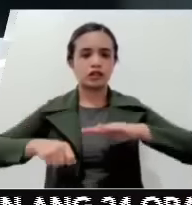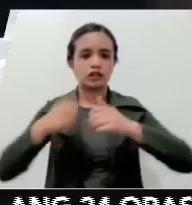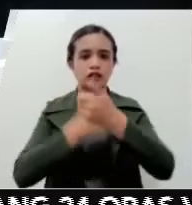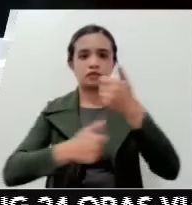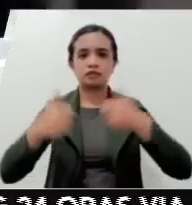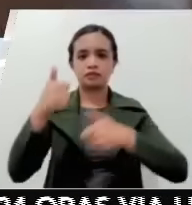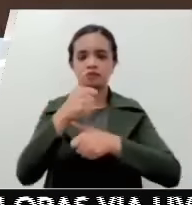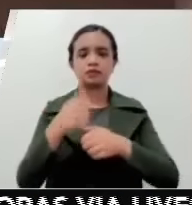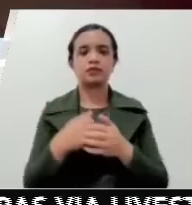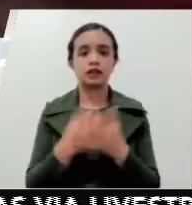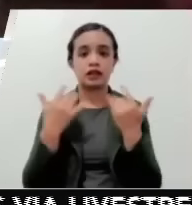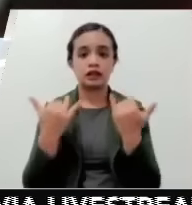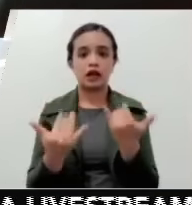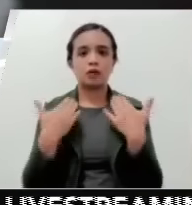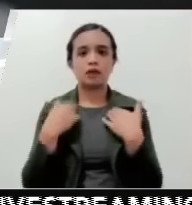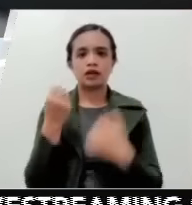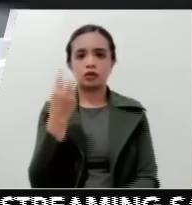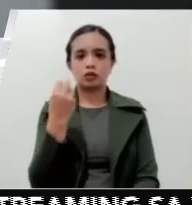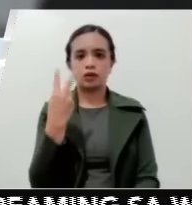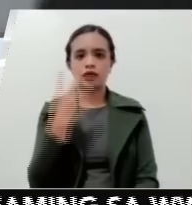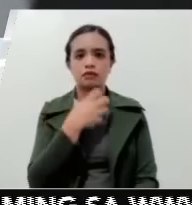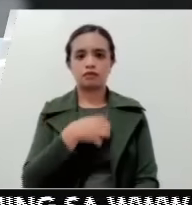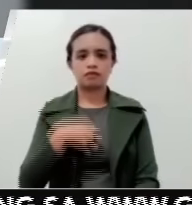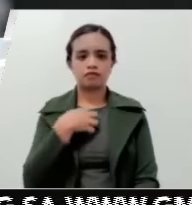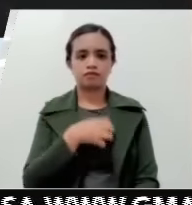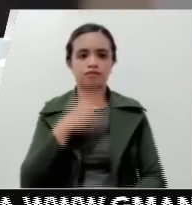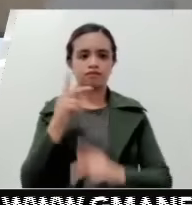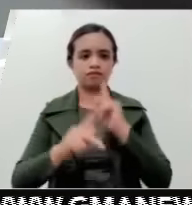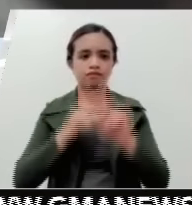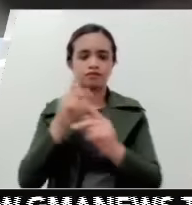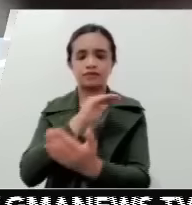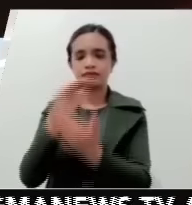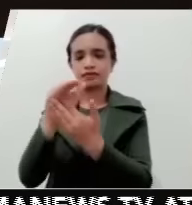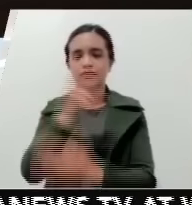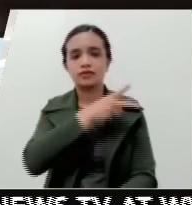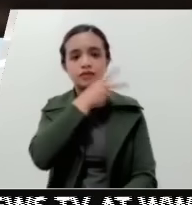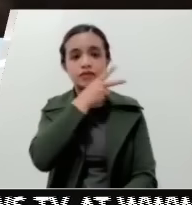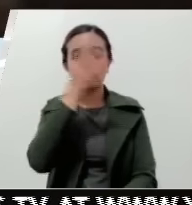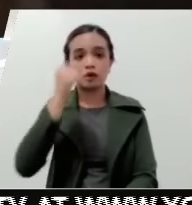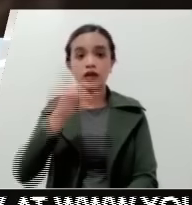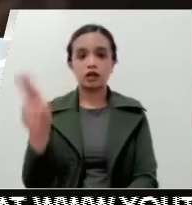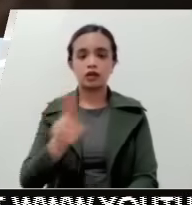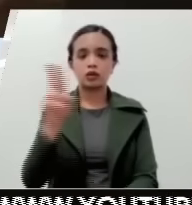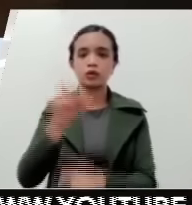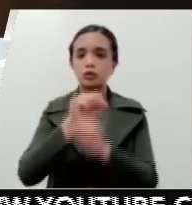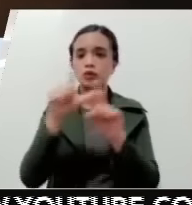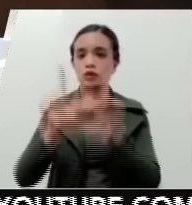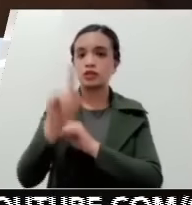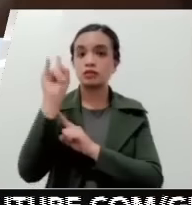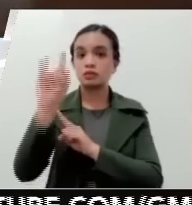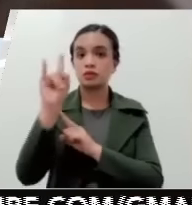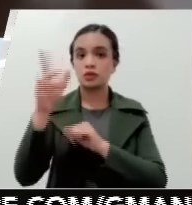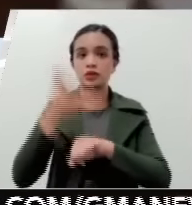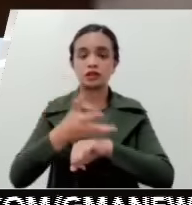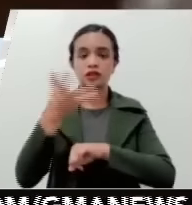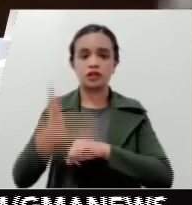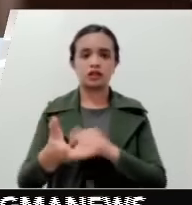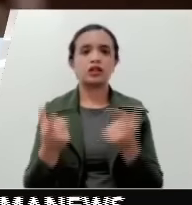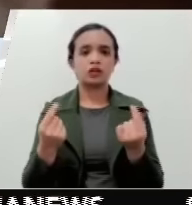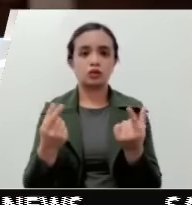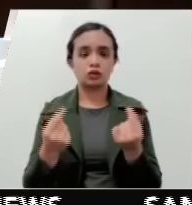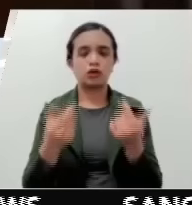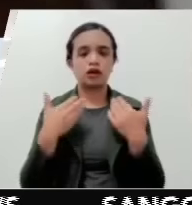12 complaint na raw laban sa suspect. Dahil sa paggamit niya ng social media sa kanyang modus, naharap ang suspect sa reklamong